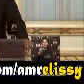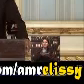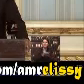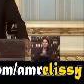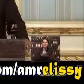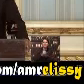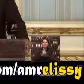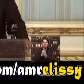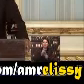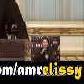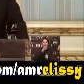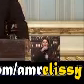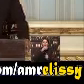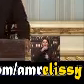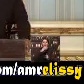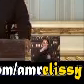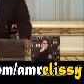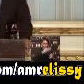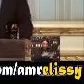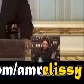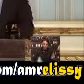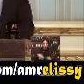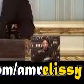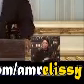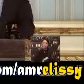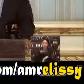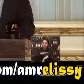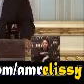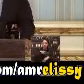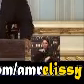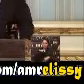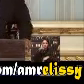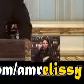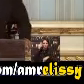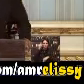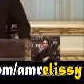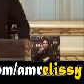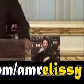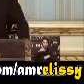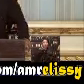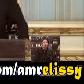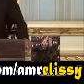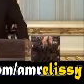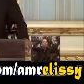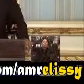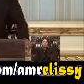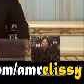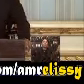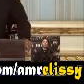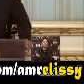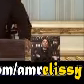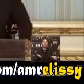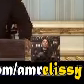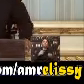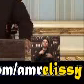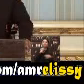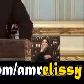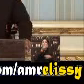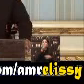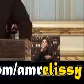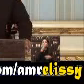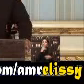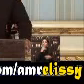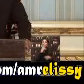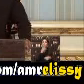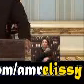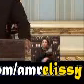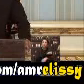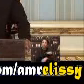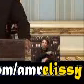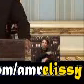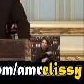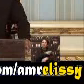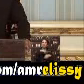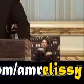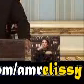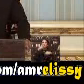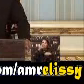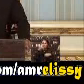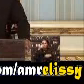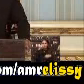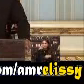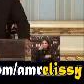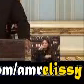ان هو مثلا رجليه مقطوعه، مريض، ظروفه صعبه، او الام، جبنا لهم اكشاك واتفقنا مع السيد محافظ القاهره ان احنا ناخد بعض